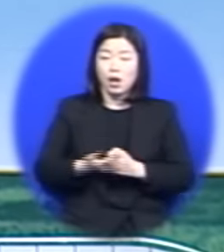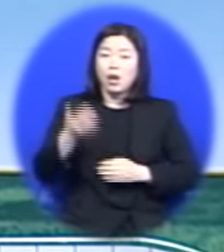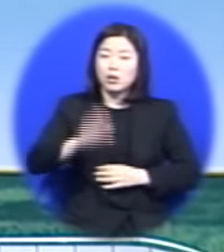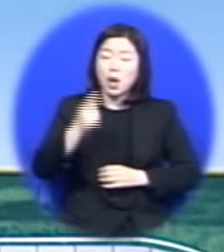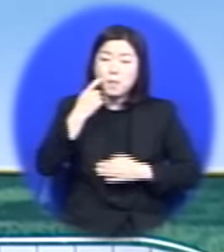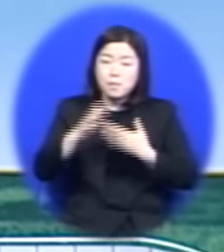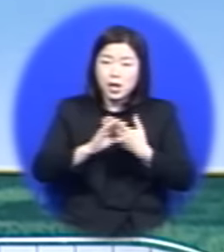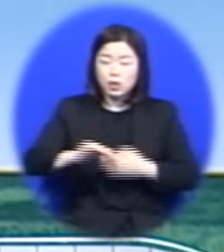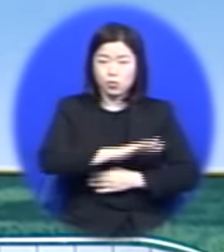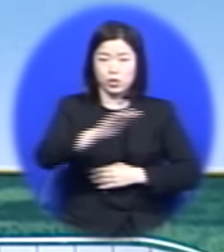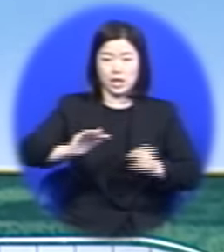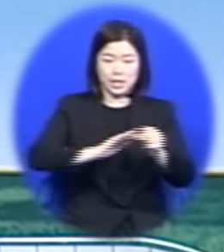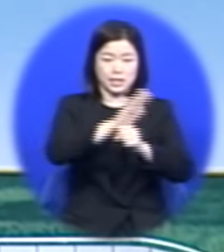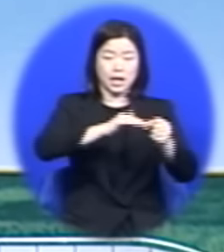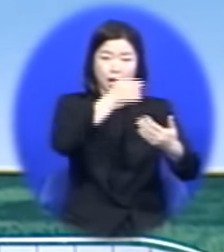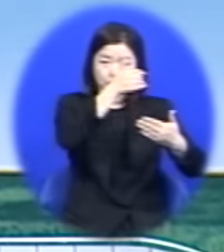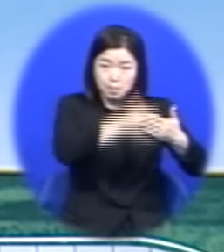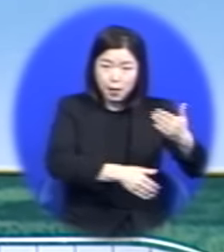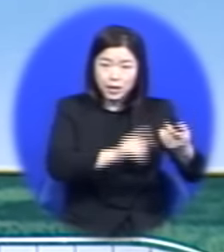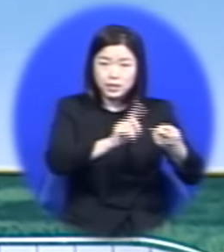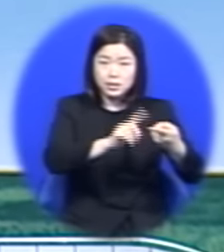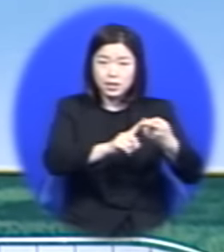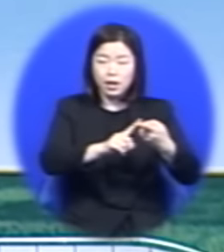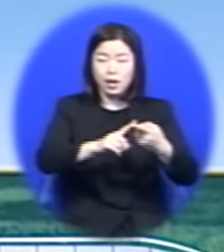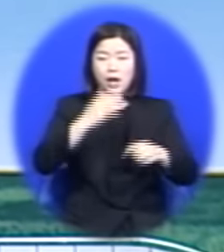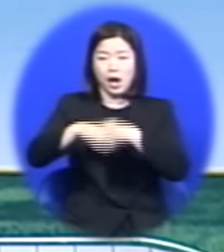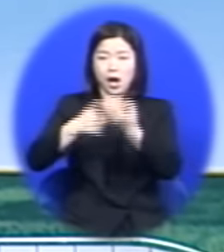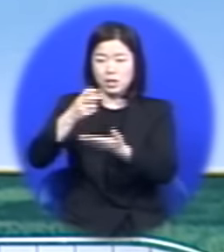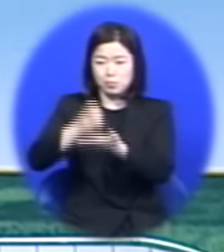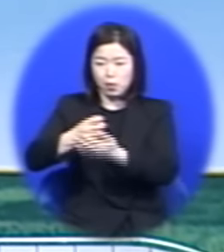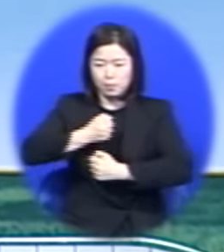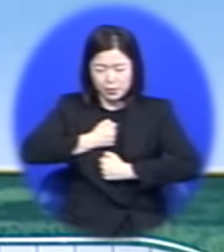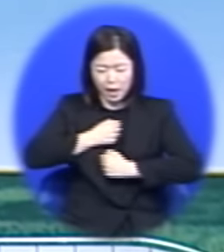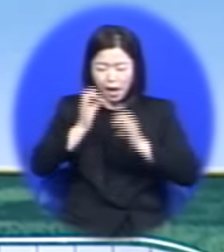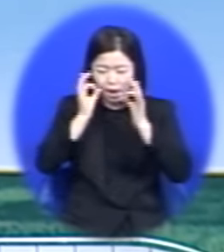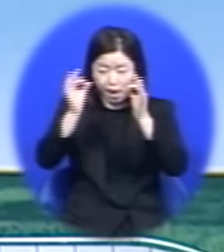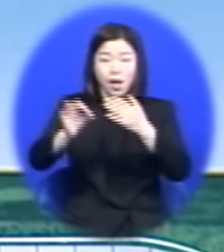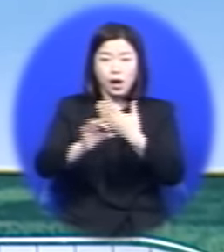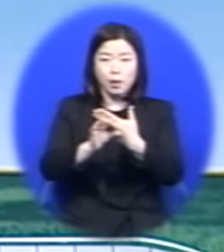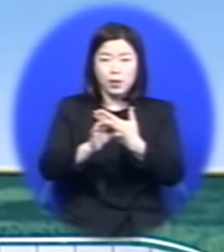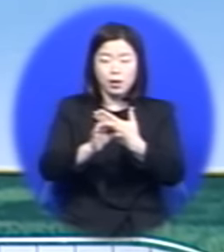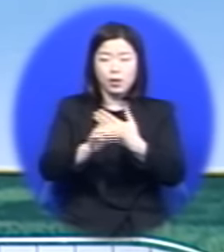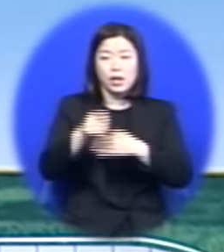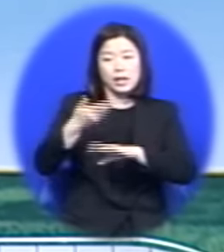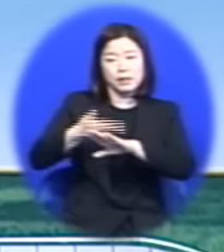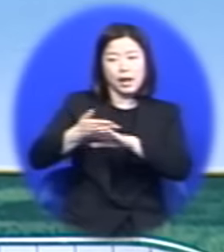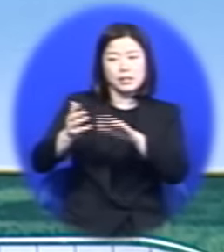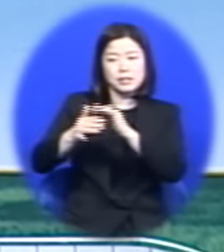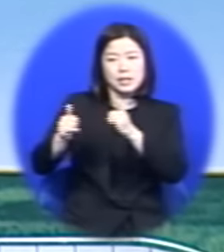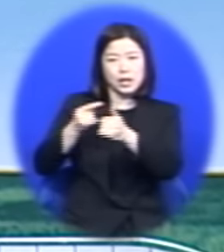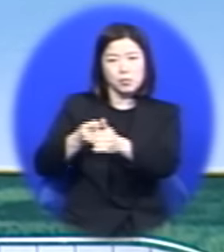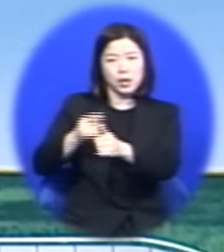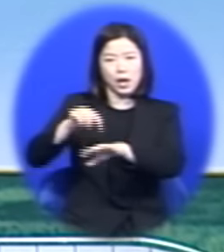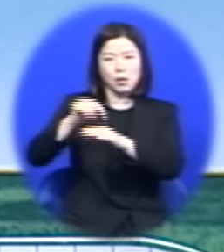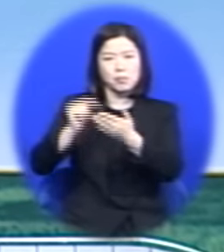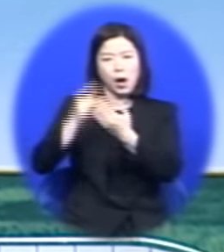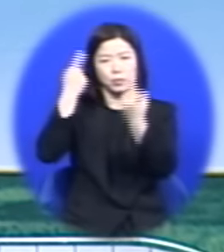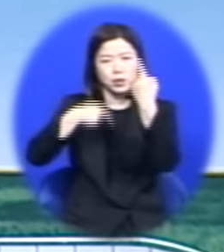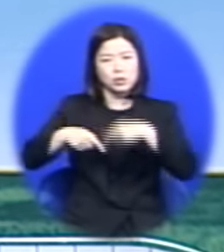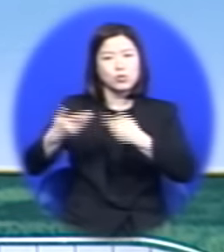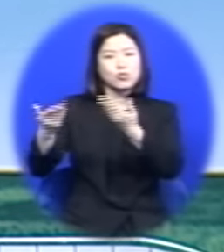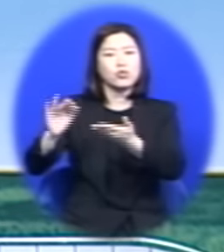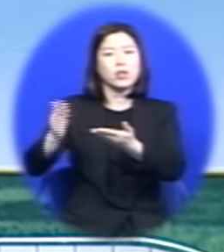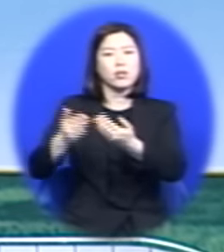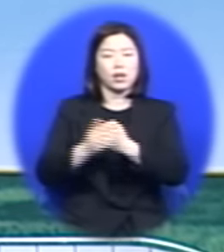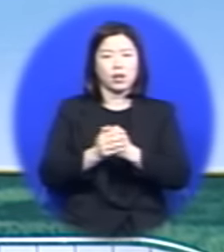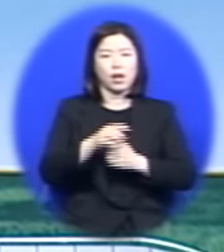만약에 우리가 사랑이 빠져버린 채 율법을 지키려고 애를 쓰면 그것은 사람들에게 마음에 상처 줍니다.